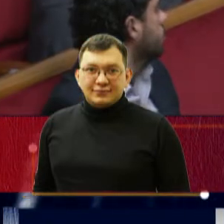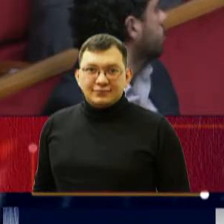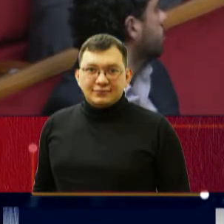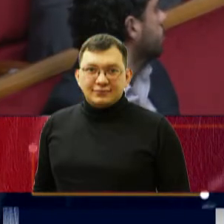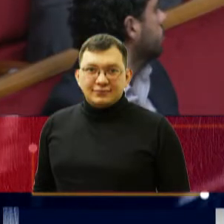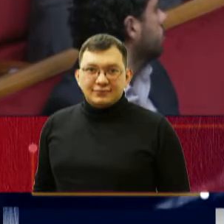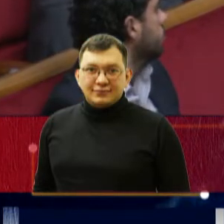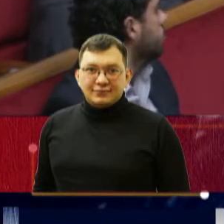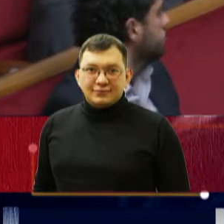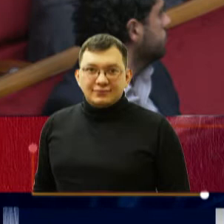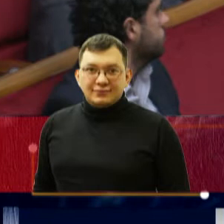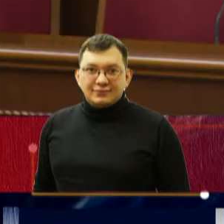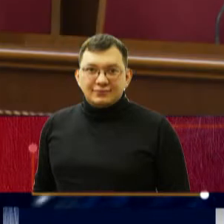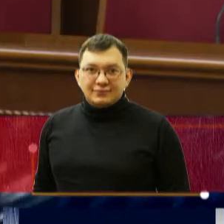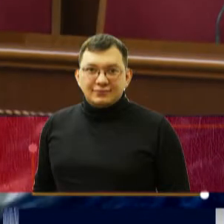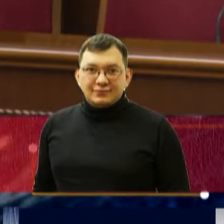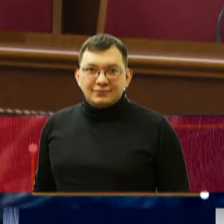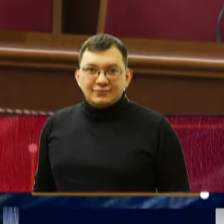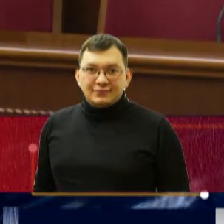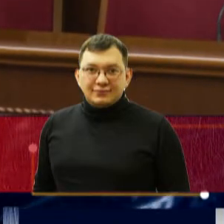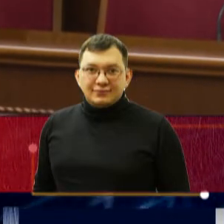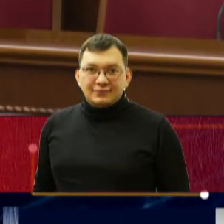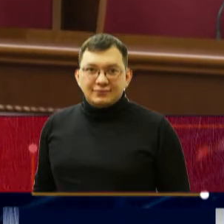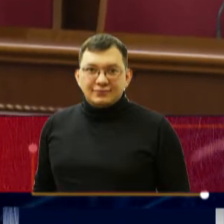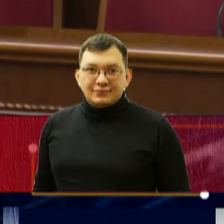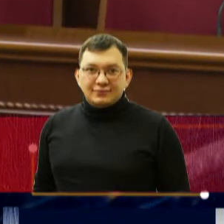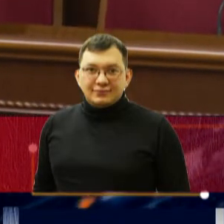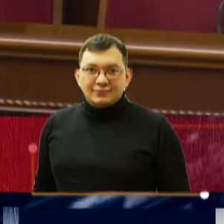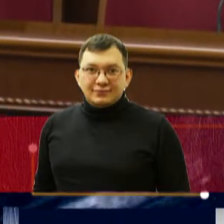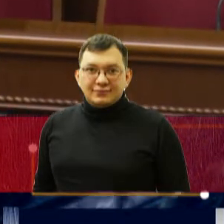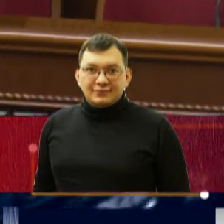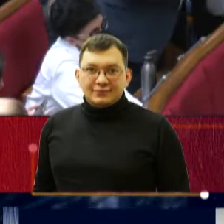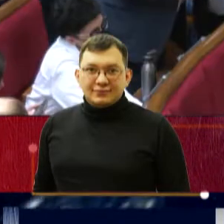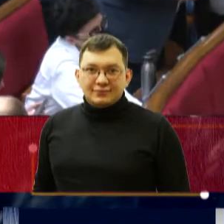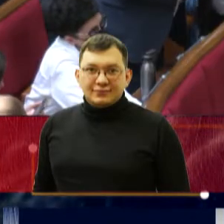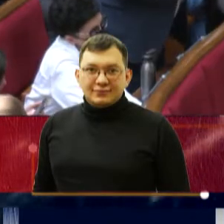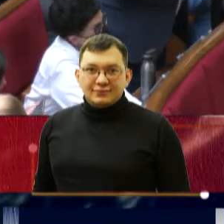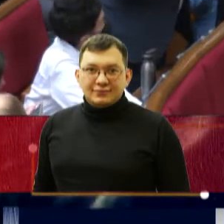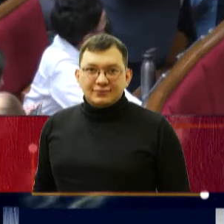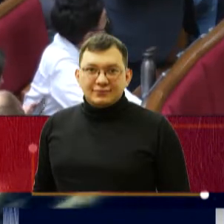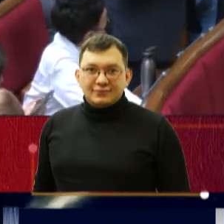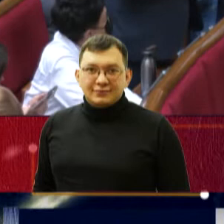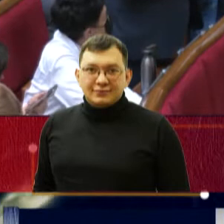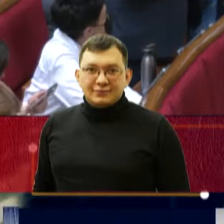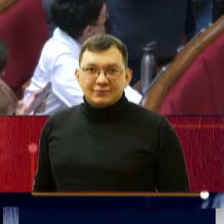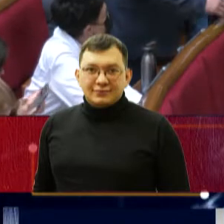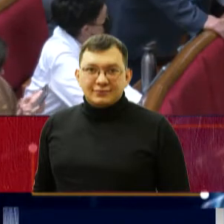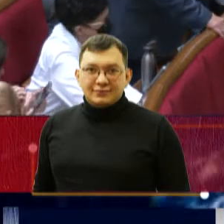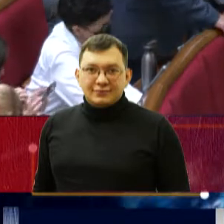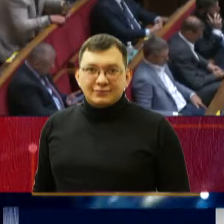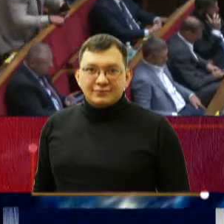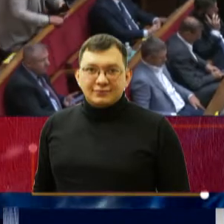лідерів опитування. Це «Слуга народу» 18,1%, «Опозиційна платформа за життя» 16,7%, «ЄС» –